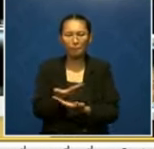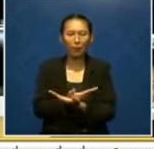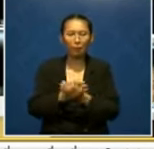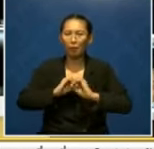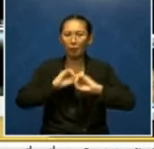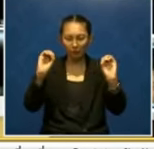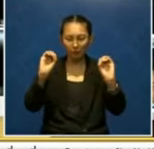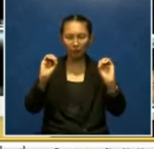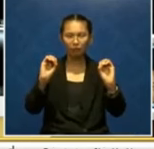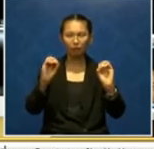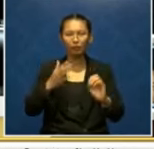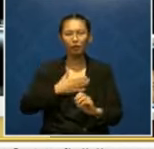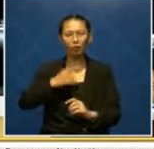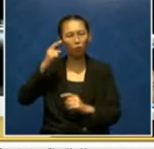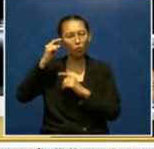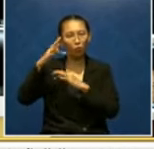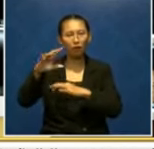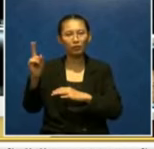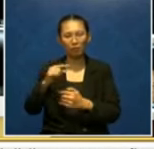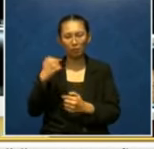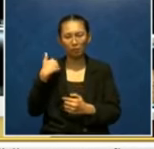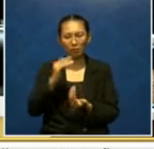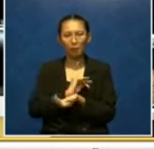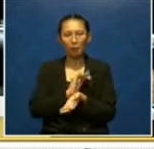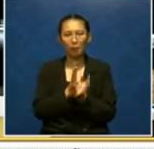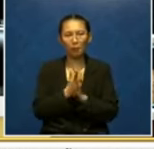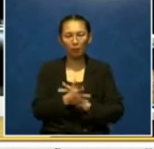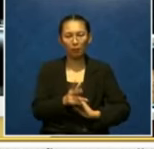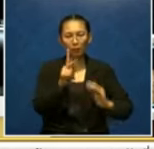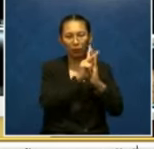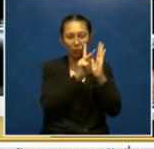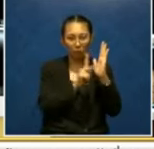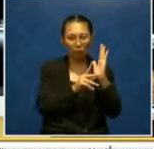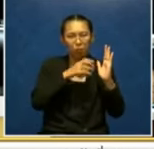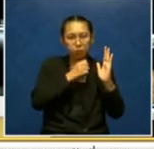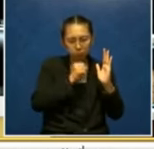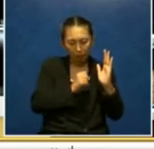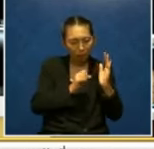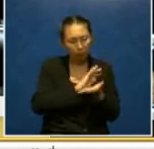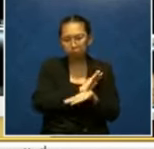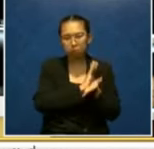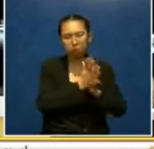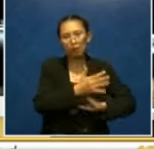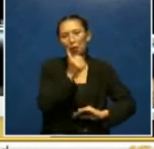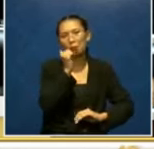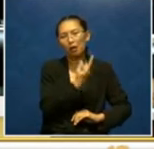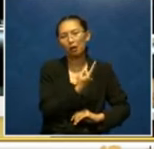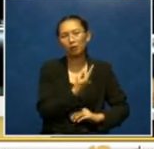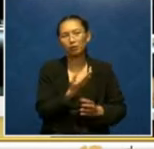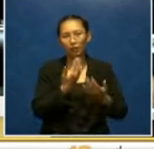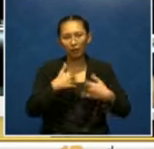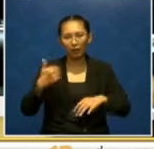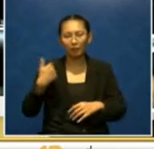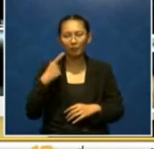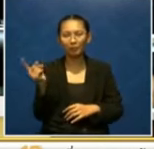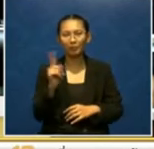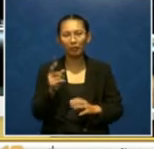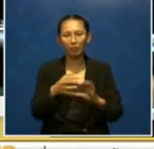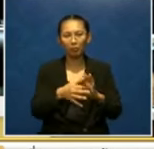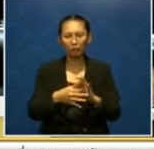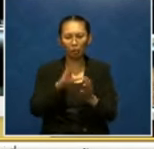งพอดิฉันก็หวังว่าจะมีการปรับปรุงเปลี่ยนแปลงทั้งตัวบทกฎหมายที่ล้าหลังไม่ทันกับบริบทสังคมที่เปลี่ยนไปรวมถึงในส่วนของ